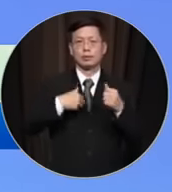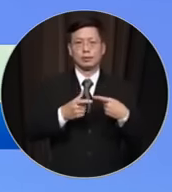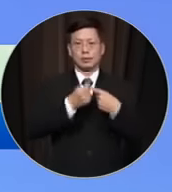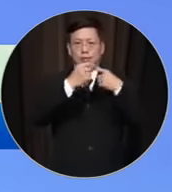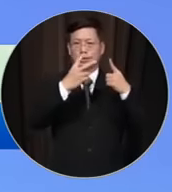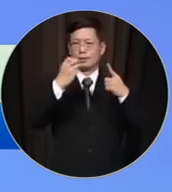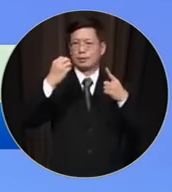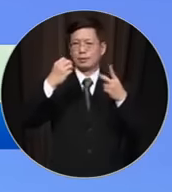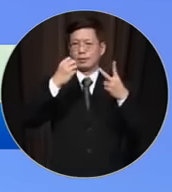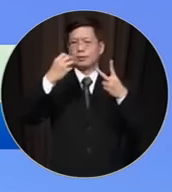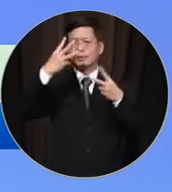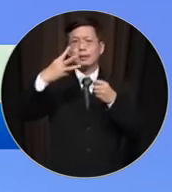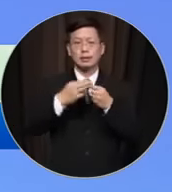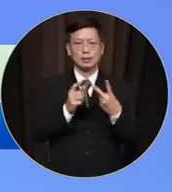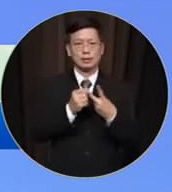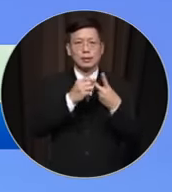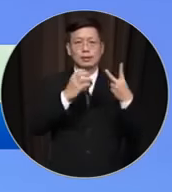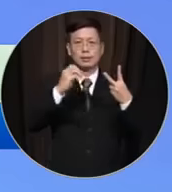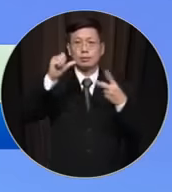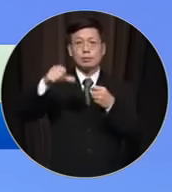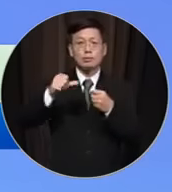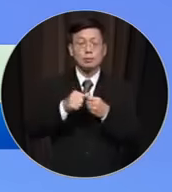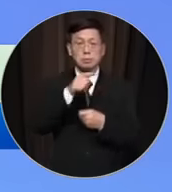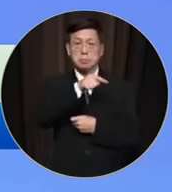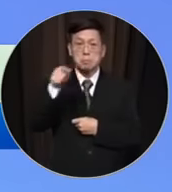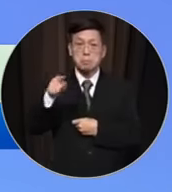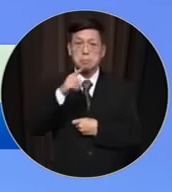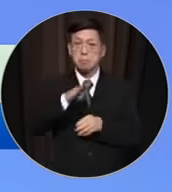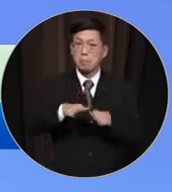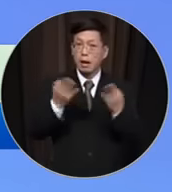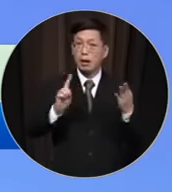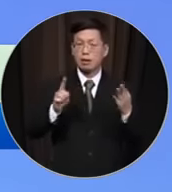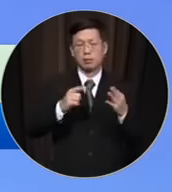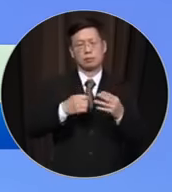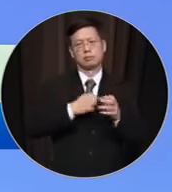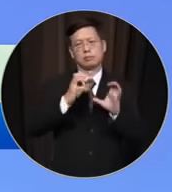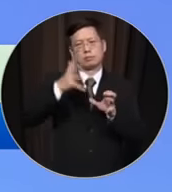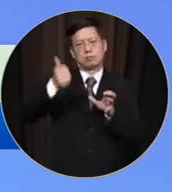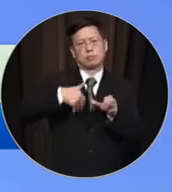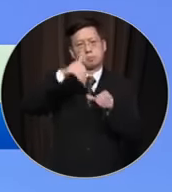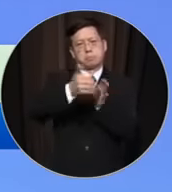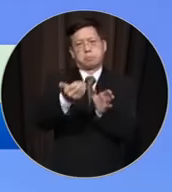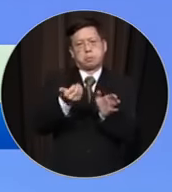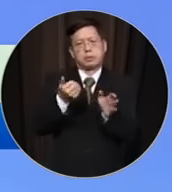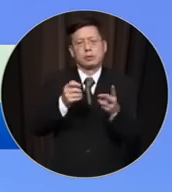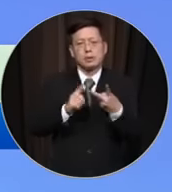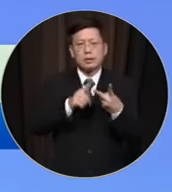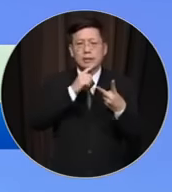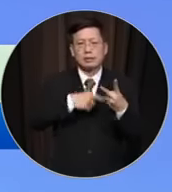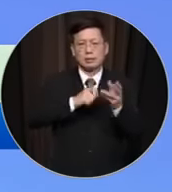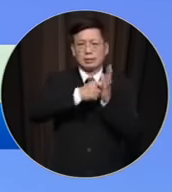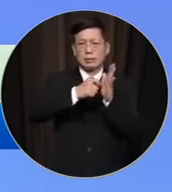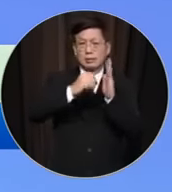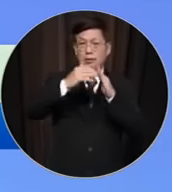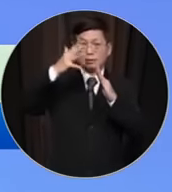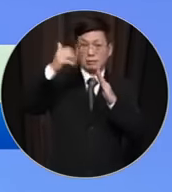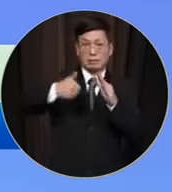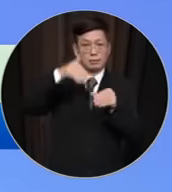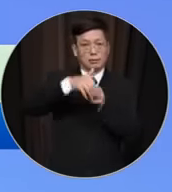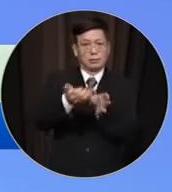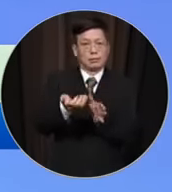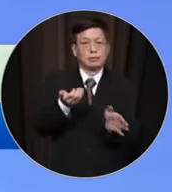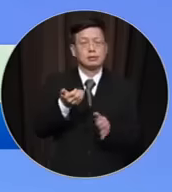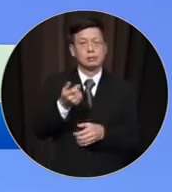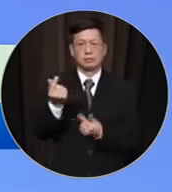2003年，第二次2005年，这2次动工，一次在总统大选之前， 一次在嘉义县市首长选举之